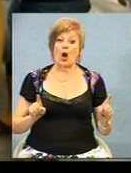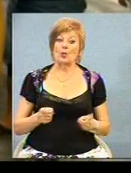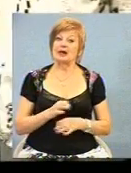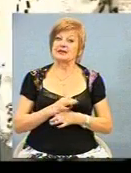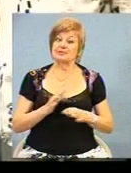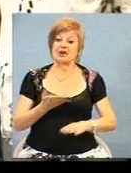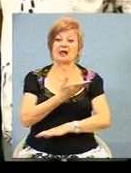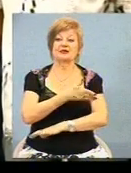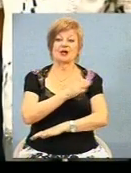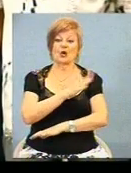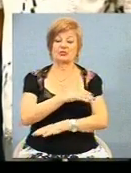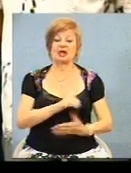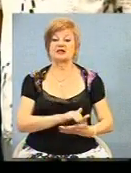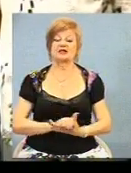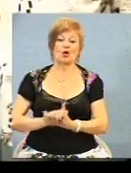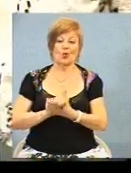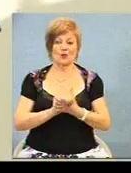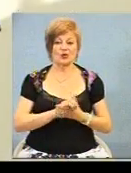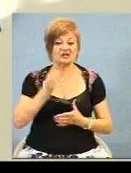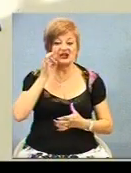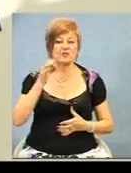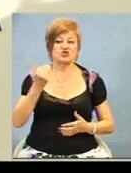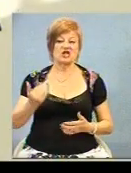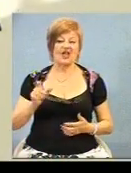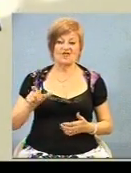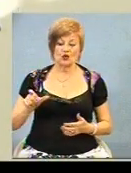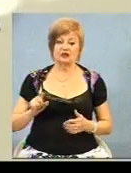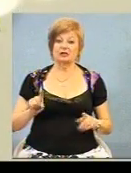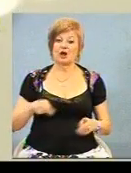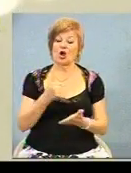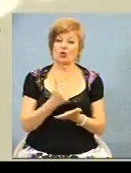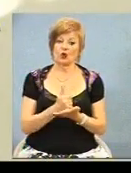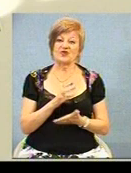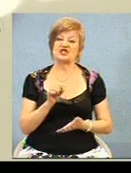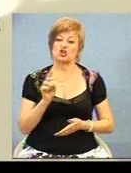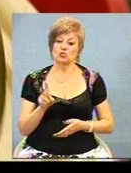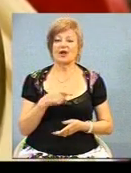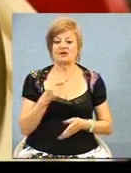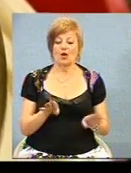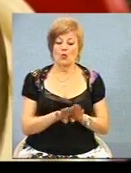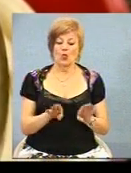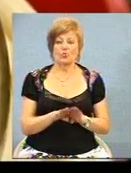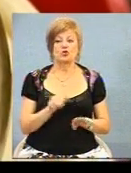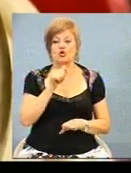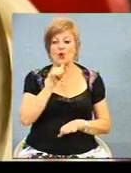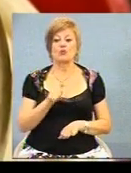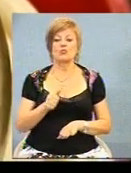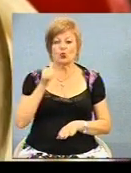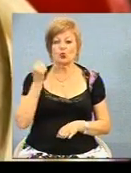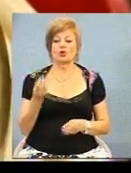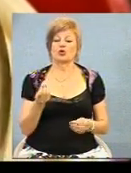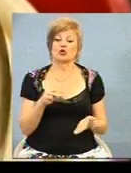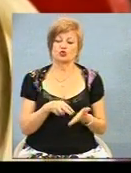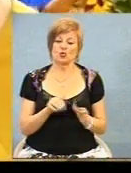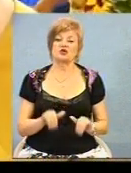– Полтавська обласна спілка пасічників. Її очільниця Наталя Сенчук говорить, у порівнянні з минулим роком вартість